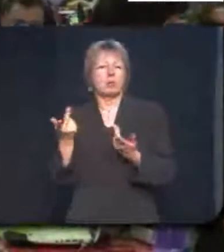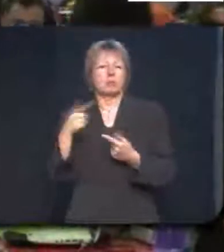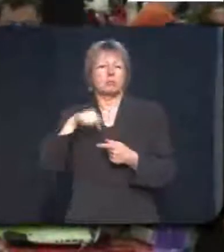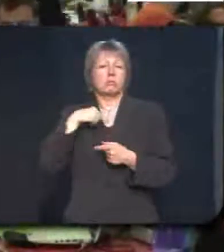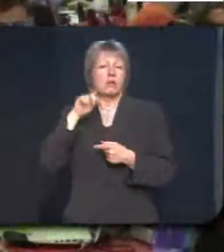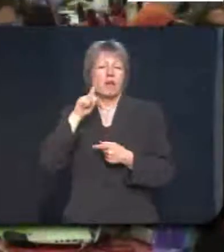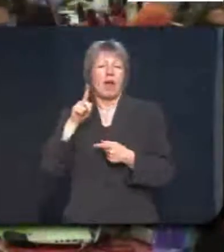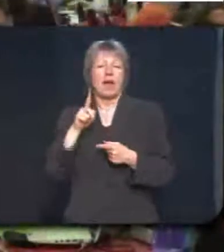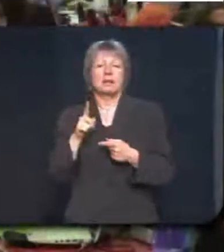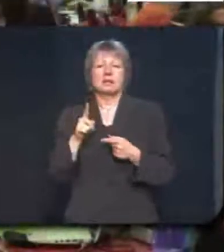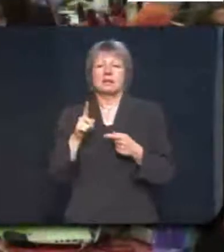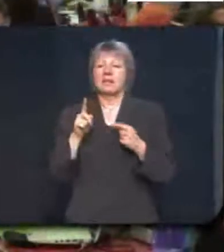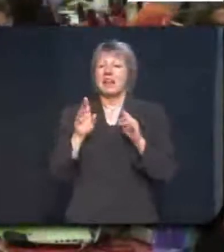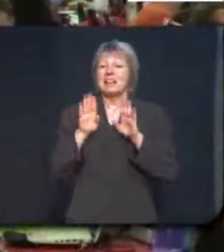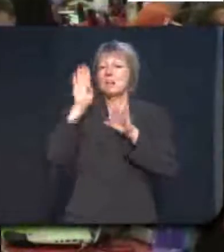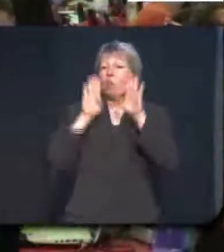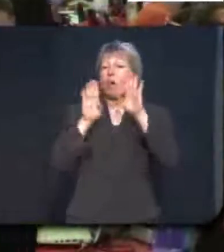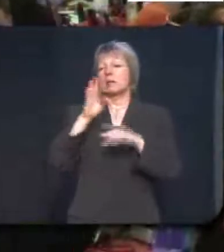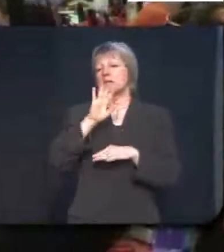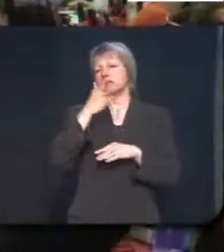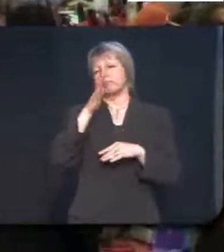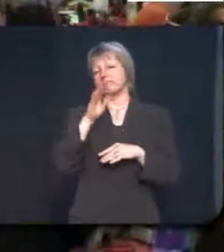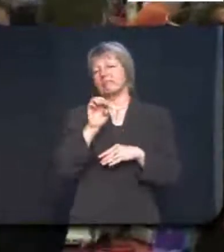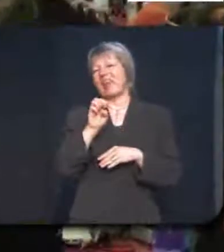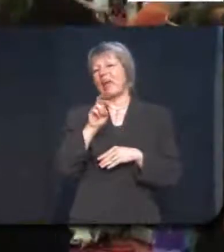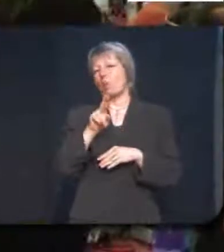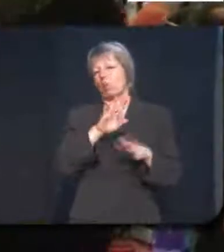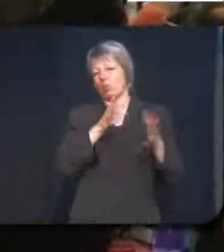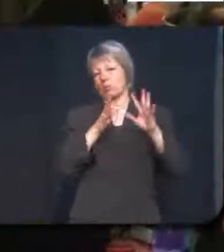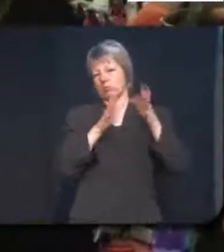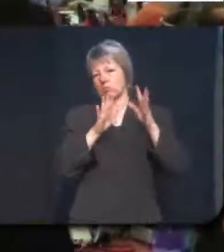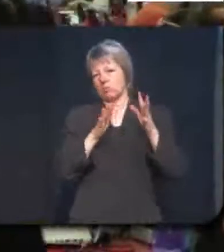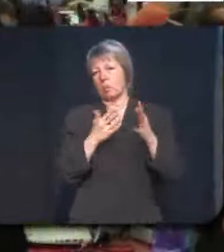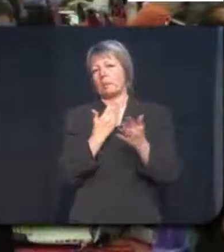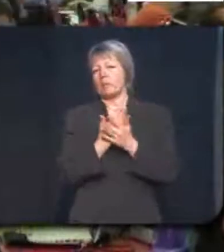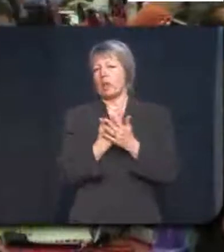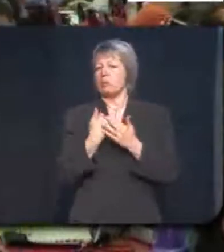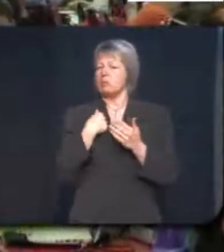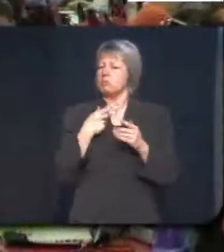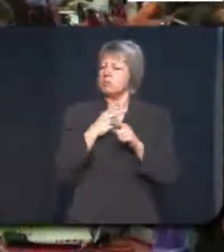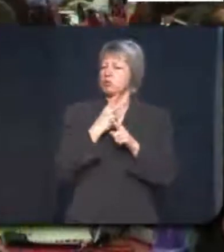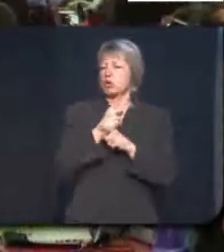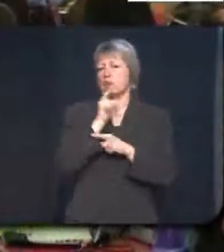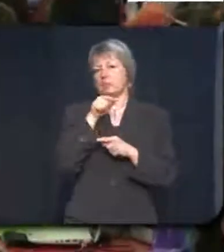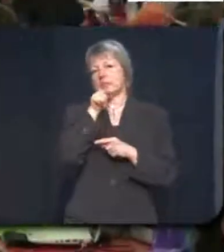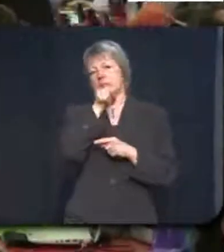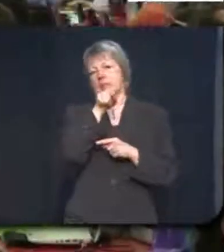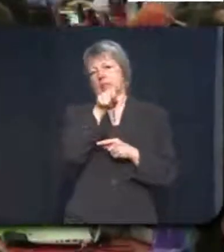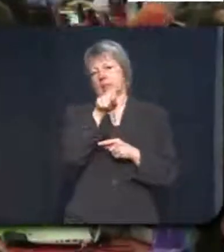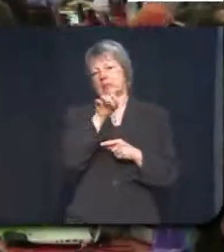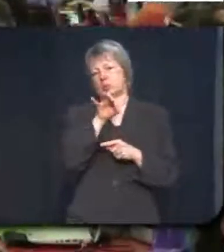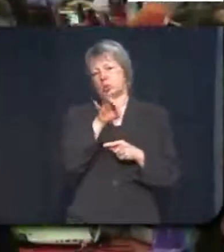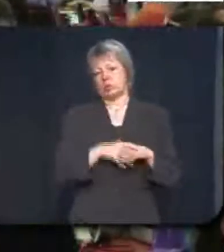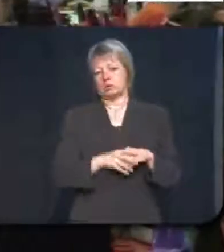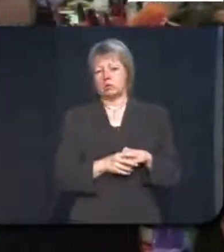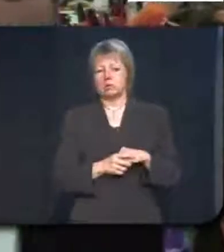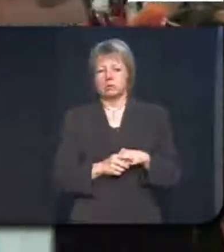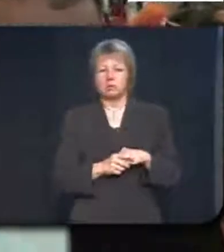und dass die Verteilung der Abgeordneten bei weitem nicht demokratisch ist deswegen stört mich dieser erste Aufsatz sehr deutlich